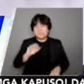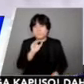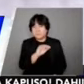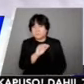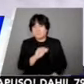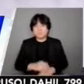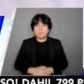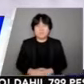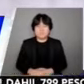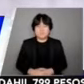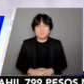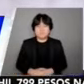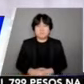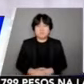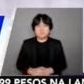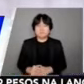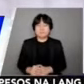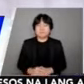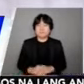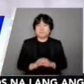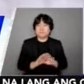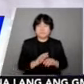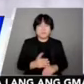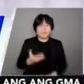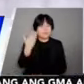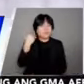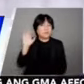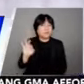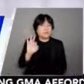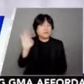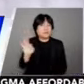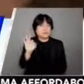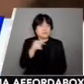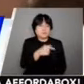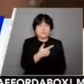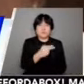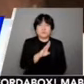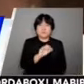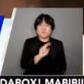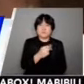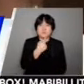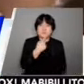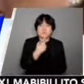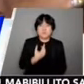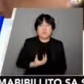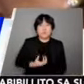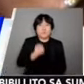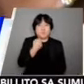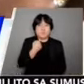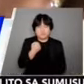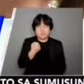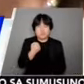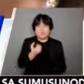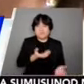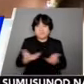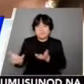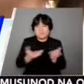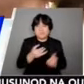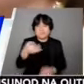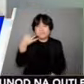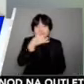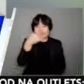sa pagdating ng mga komite ng Kamara noong Biyernes, sinabi ni Guban na ang totoong may-ari raw ng shabu shipment ay sina Carpio na asawa ni Vice President Sara